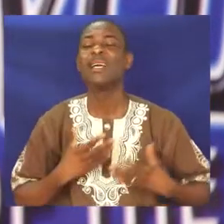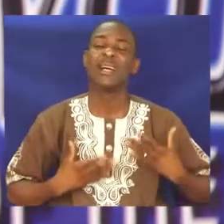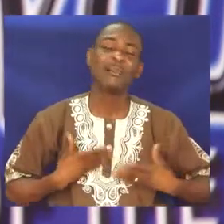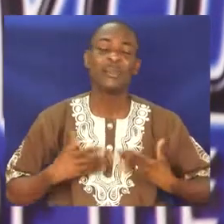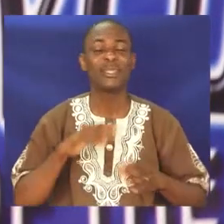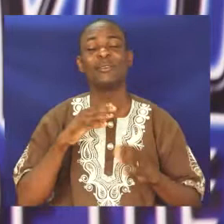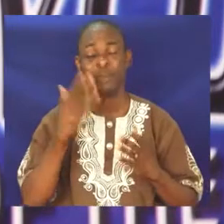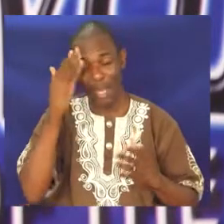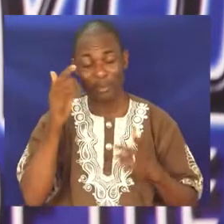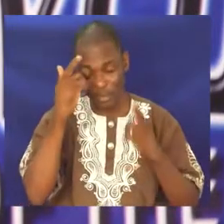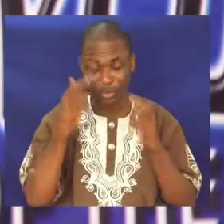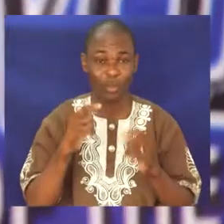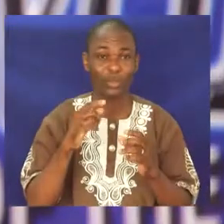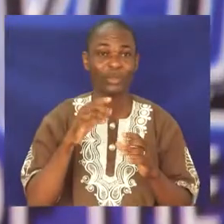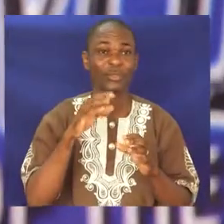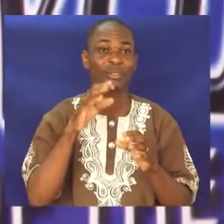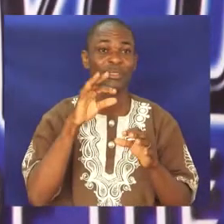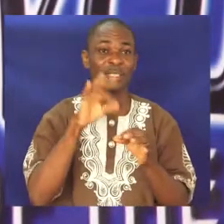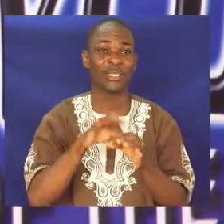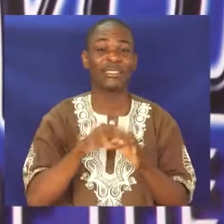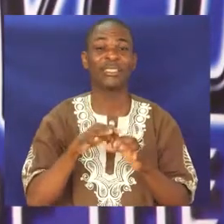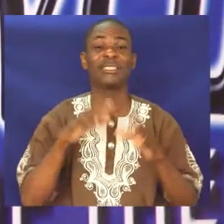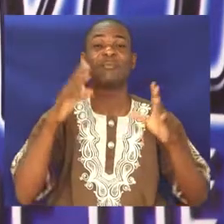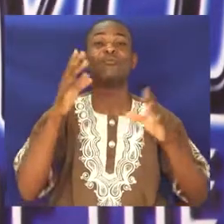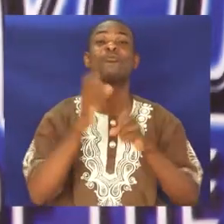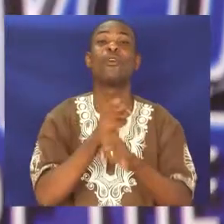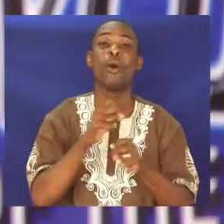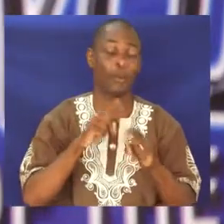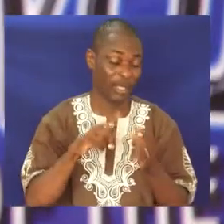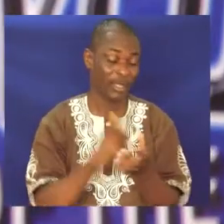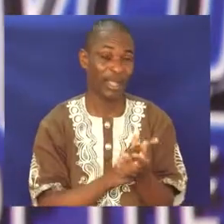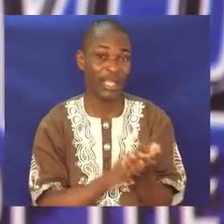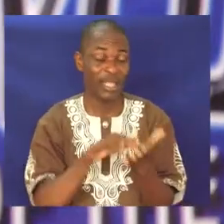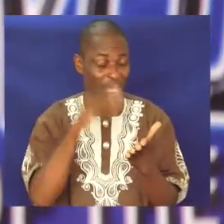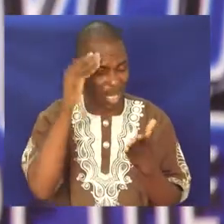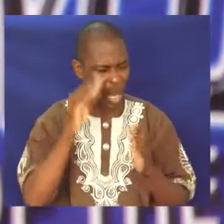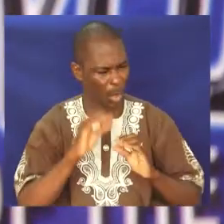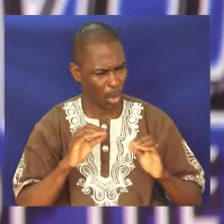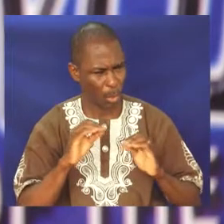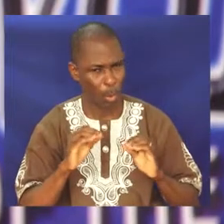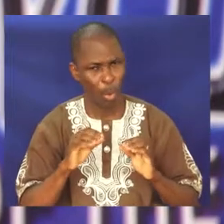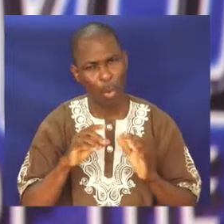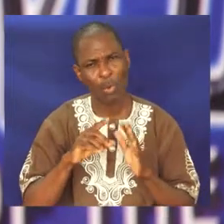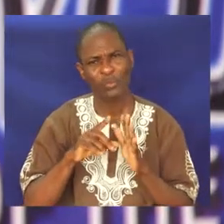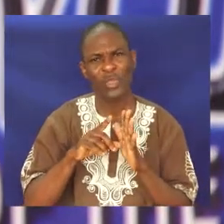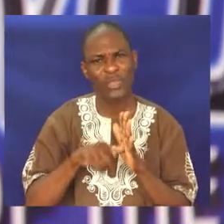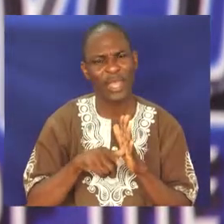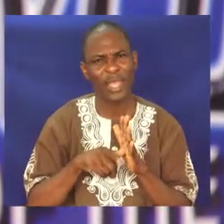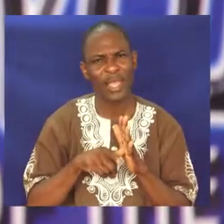na adisua pa e wosa ade emu no wo hyeda ensua ya ne de ene na e ya